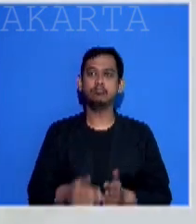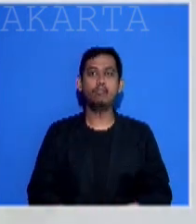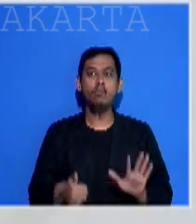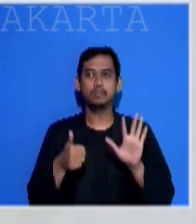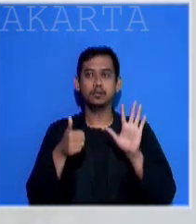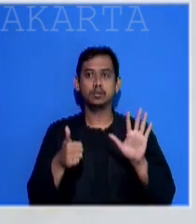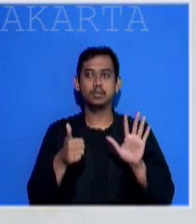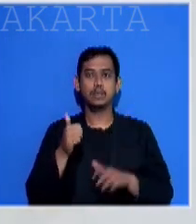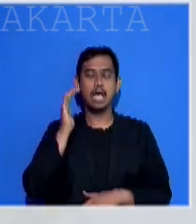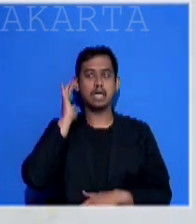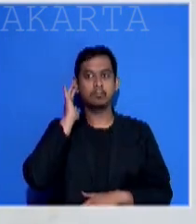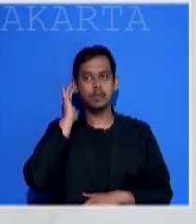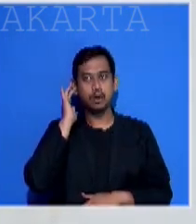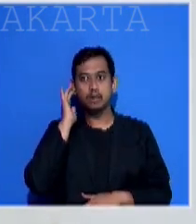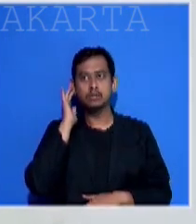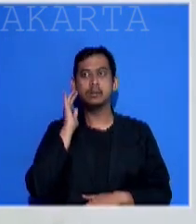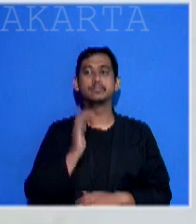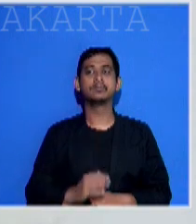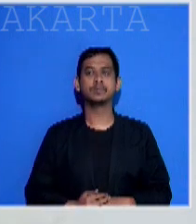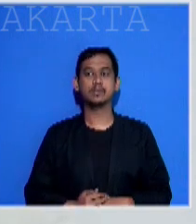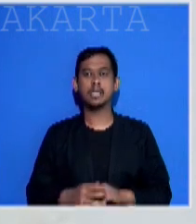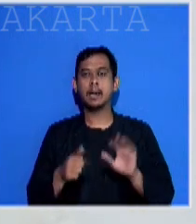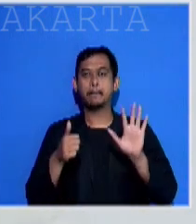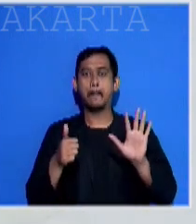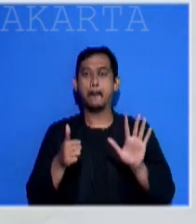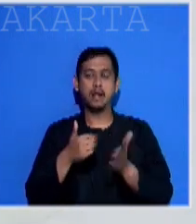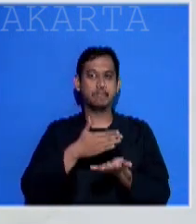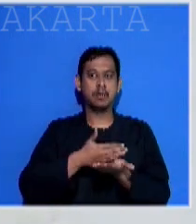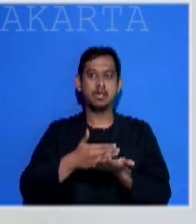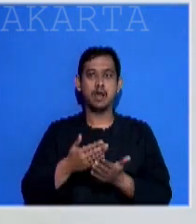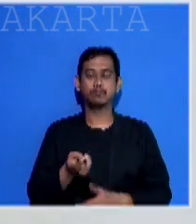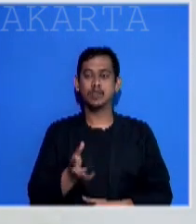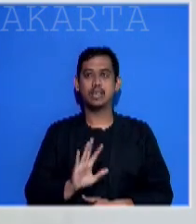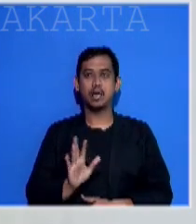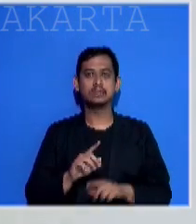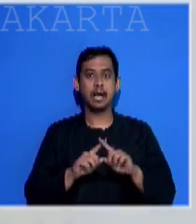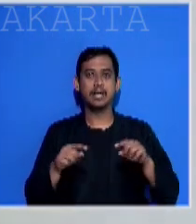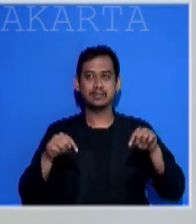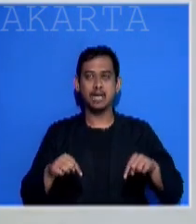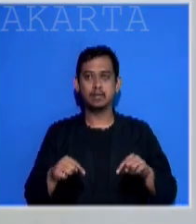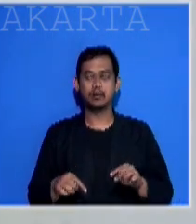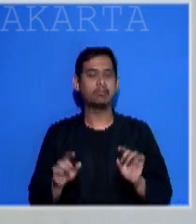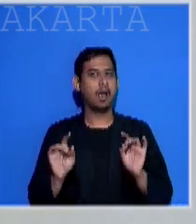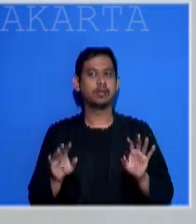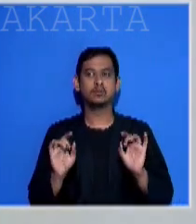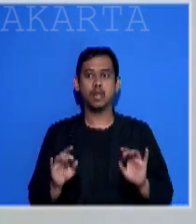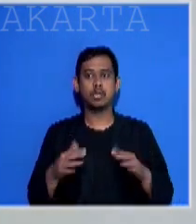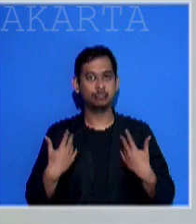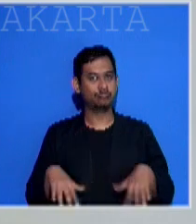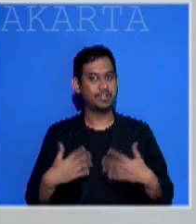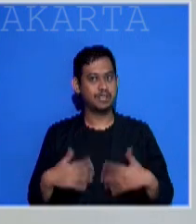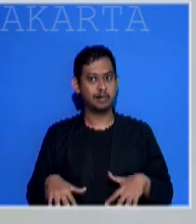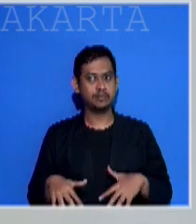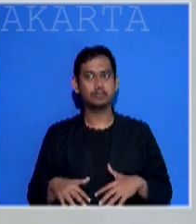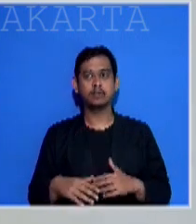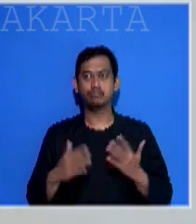enam apa enam potongan itu kan juga tidak mudah tapi yang pasti untuk rph sangat luar biasa sudah welcome dengan kemampuan